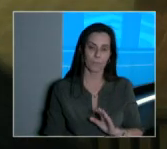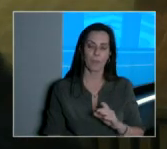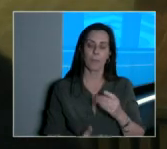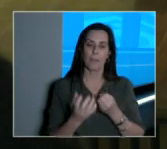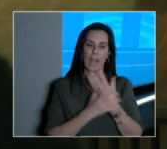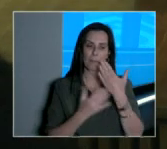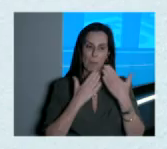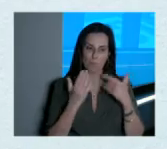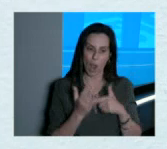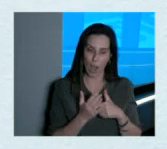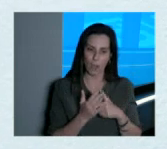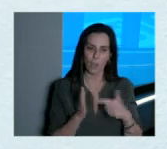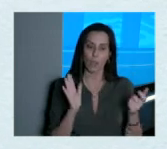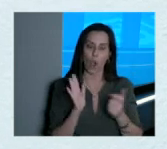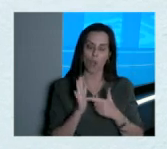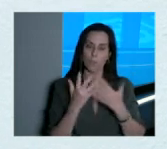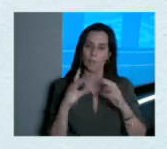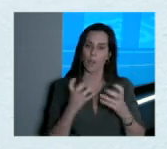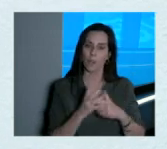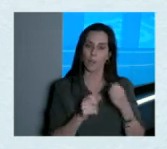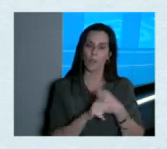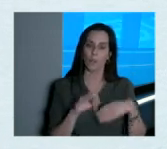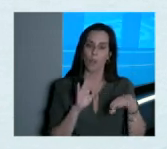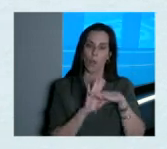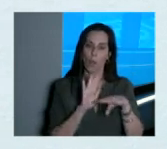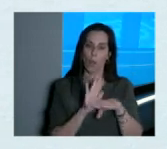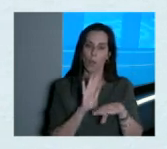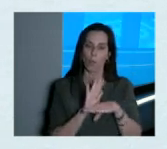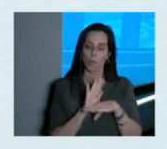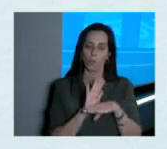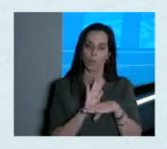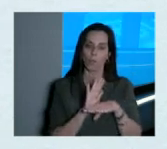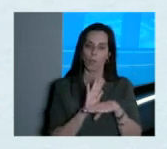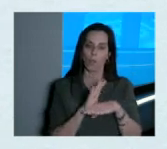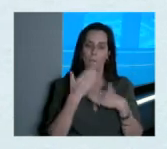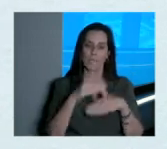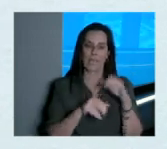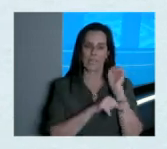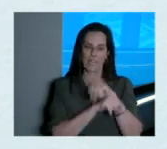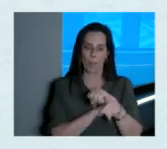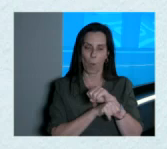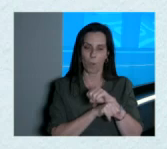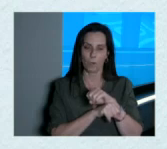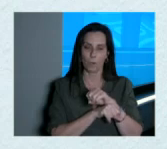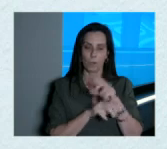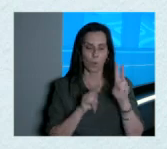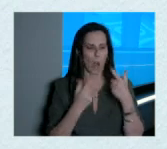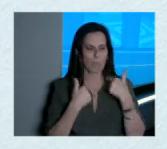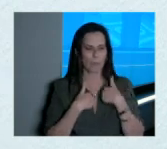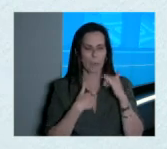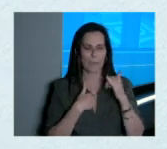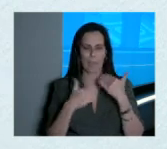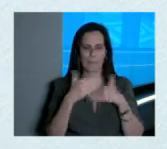ומתן הקואליציוני דורשות מספר מפלגות לחוקק במושב הקרוב של הכנסת את פסקת ההתגברות. תוכלו להסביר לנו